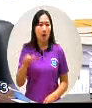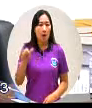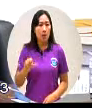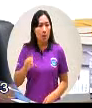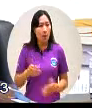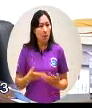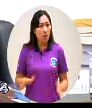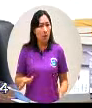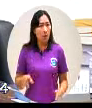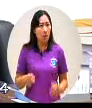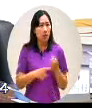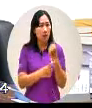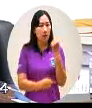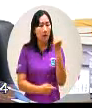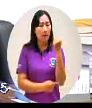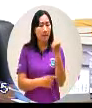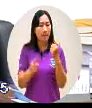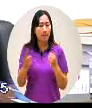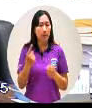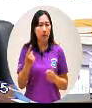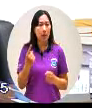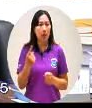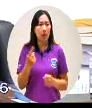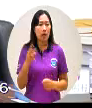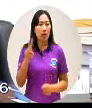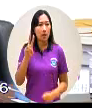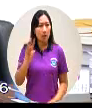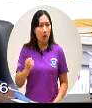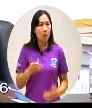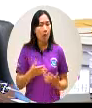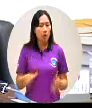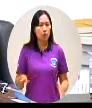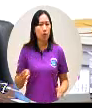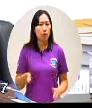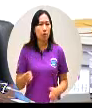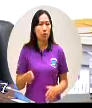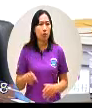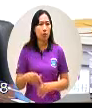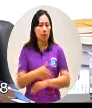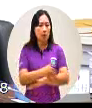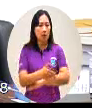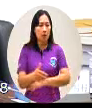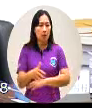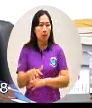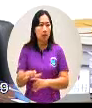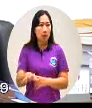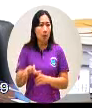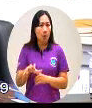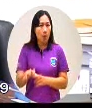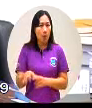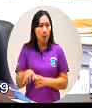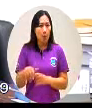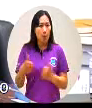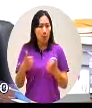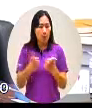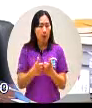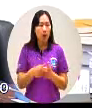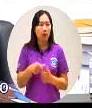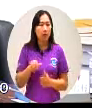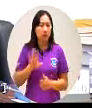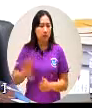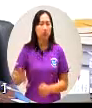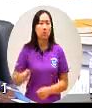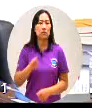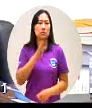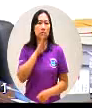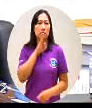平甲20,000几块啦。伊这拢是县农会地吼，省农会地，所以讲未来这个运动公园若开辟了，十